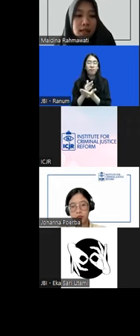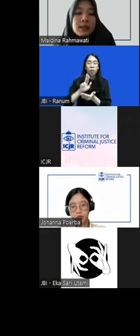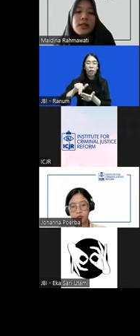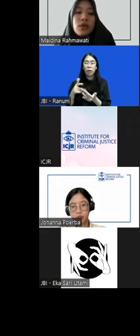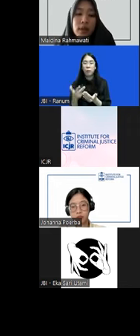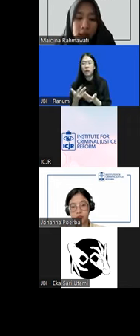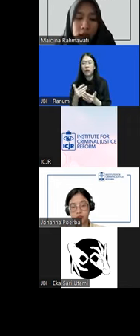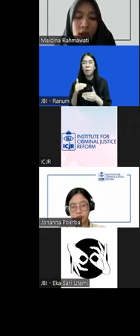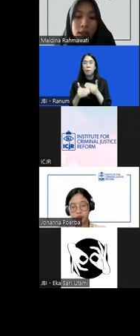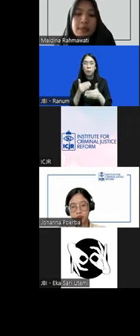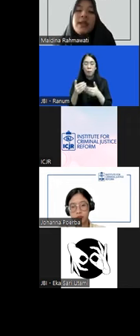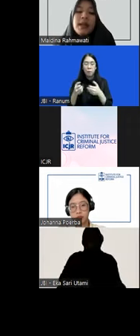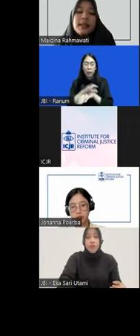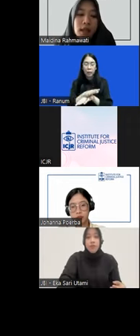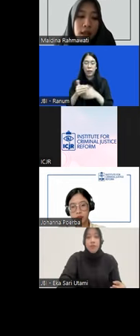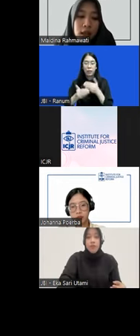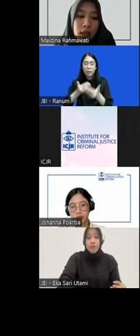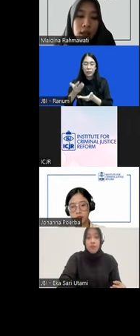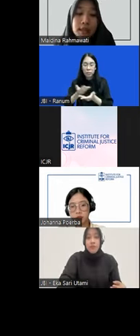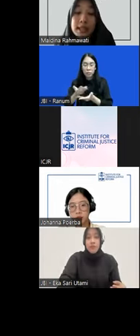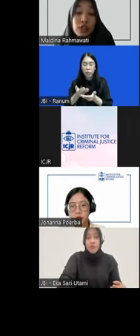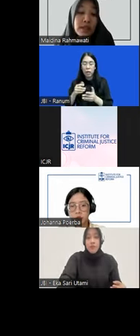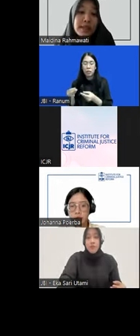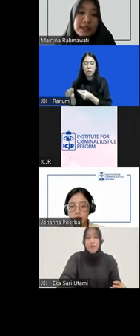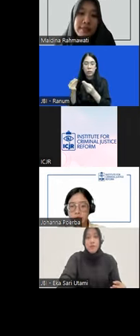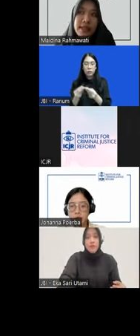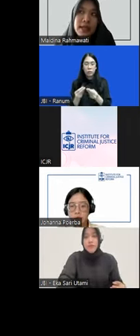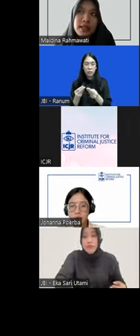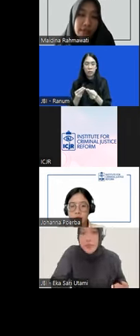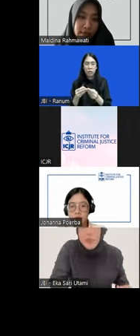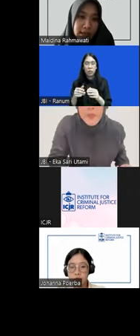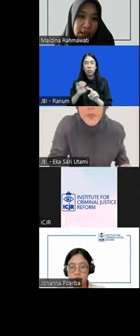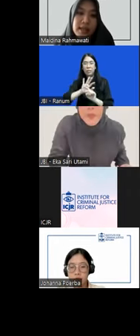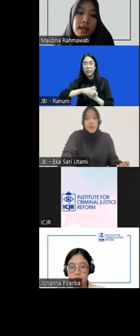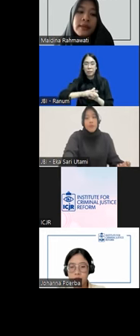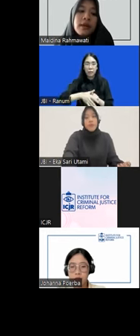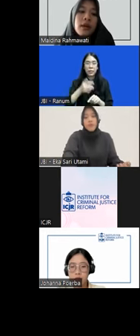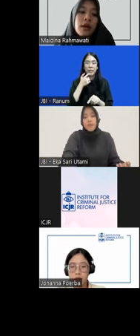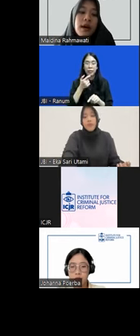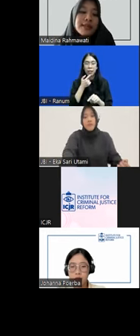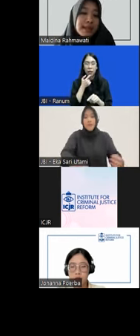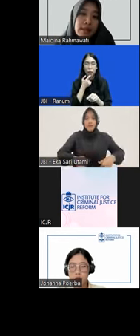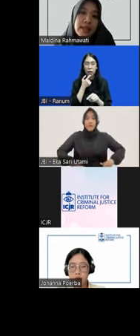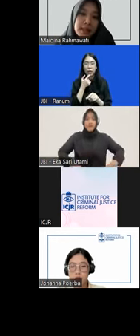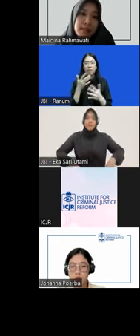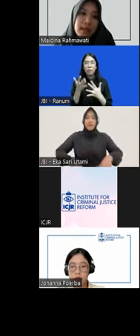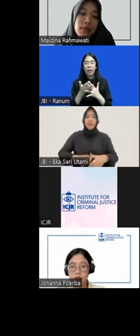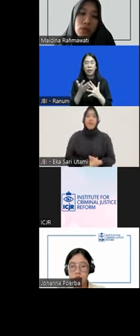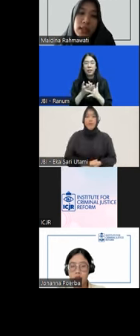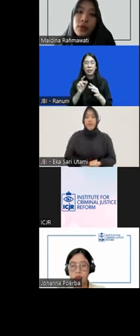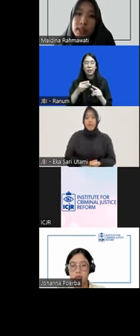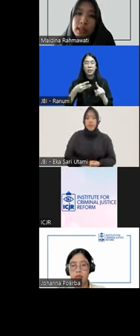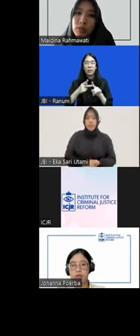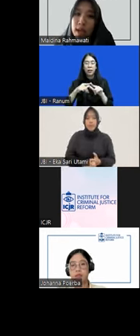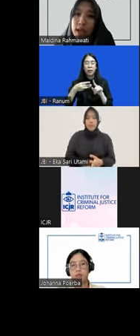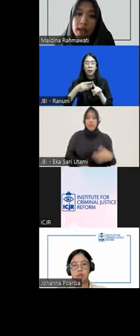transaksional diberikannya transaksional dan diskriminatif terkait dengan akses rehabilitasi bagi pengguna